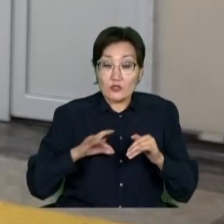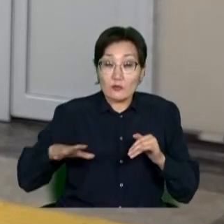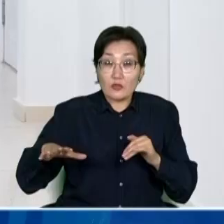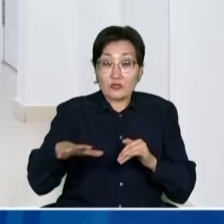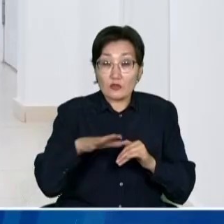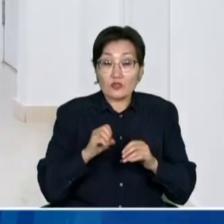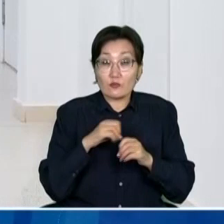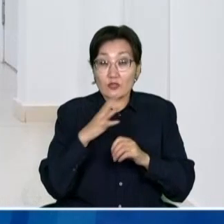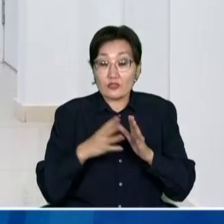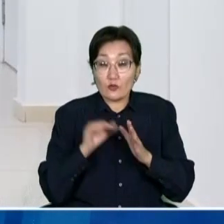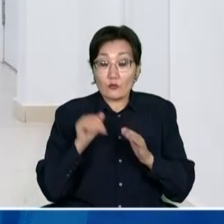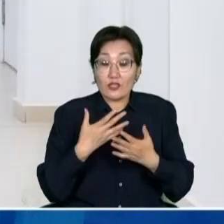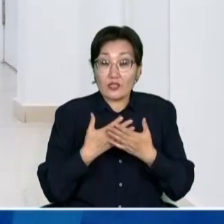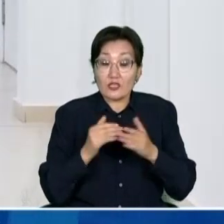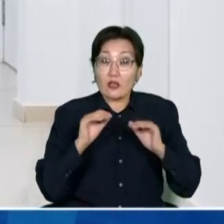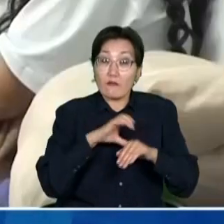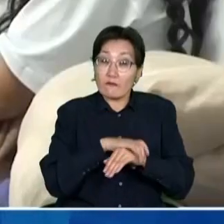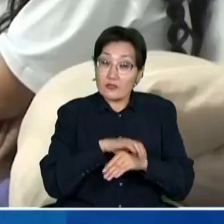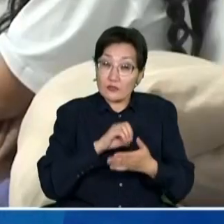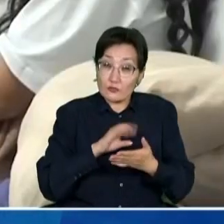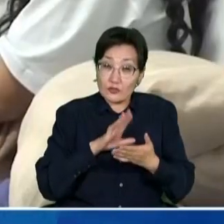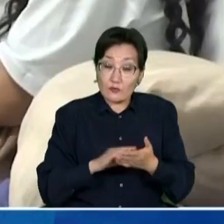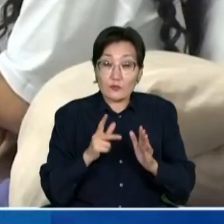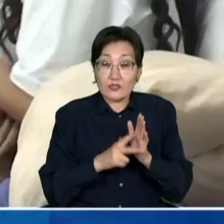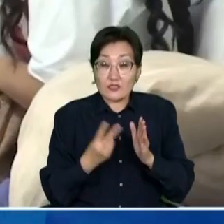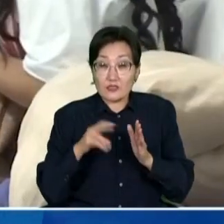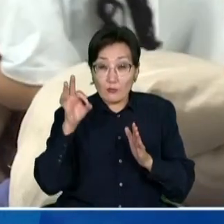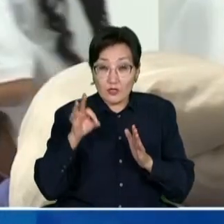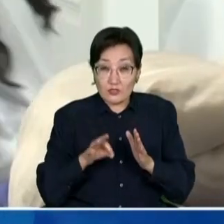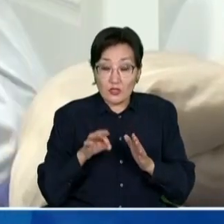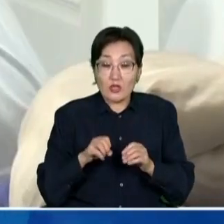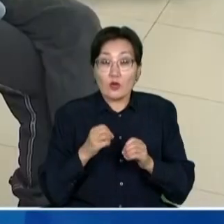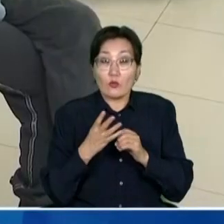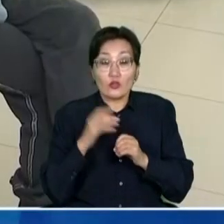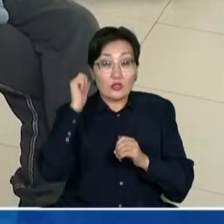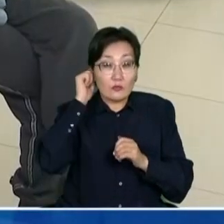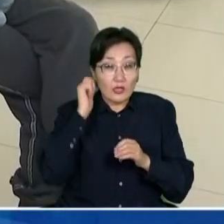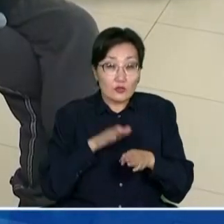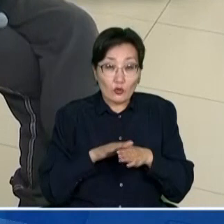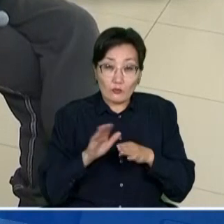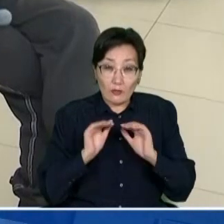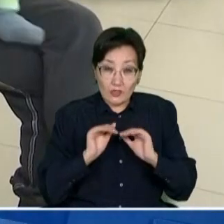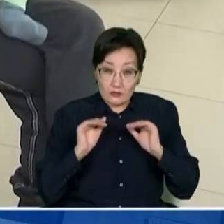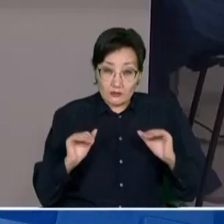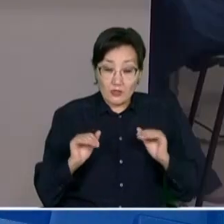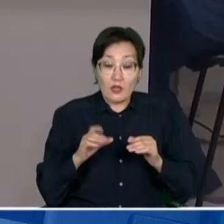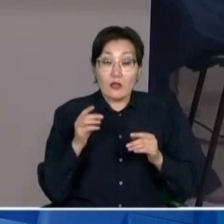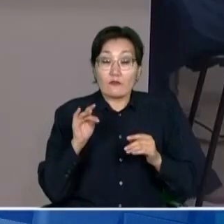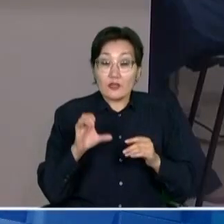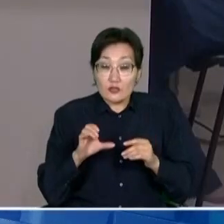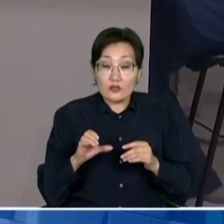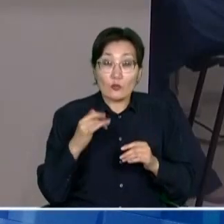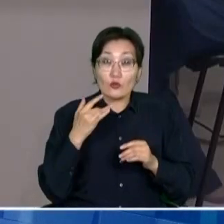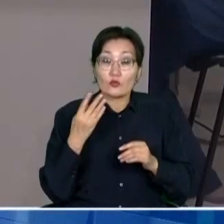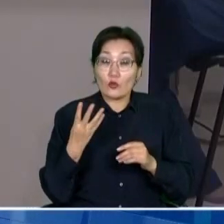бойынша 19 мыңға жоқ жағдай тіркелген. Оның 82%-ы 14 жасқа толмағандар екен. Вирус қазір еліміздің